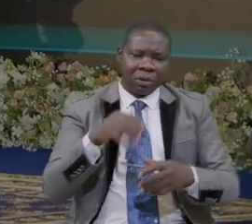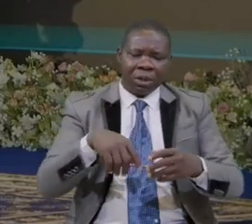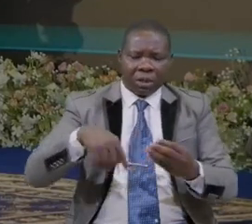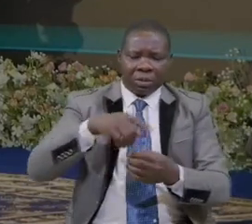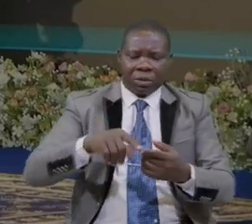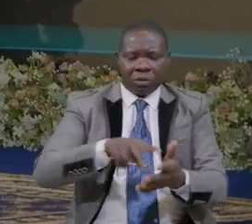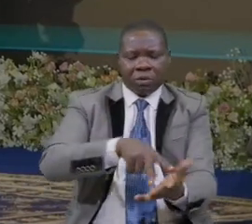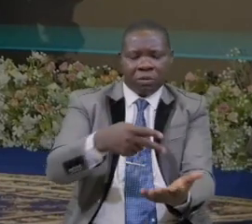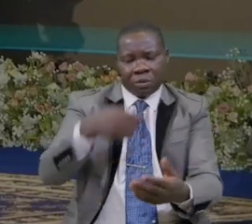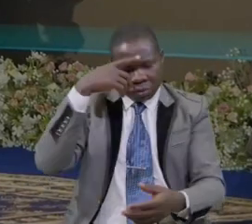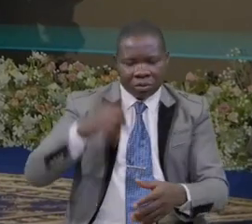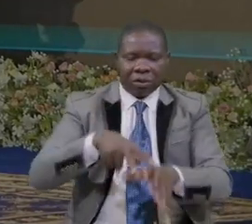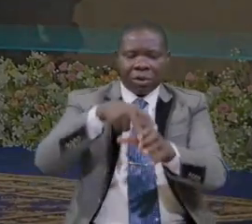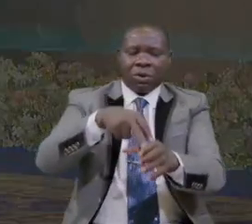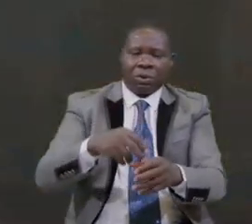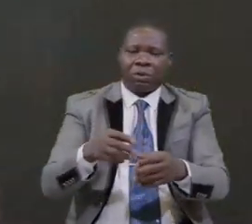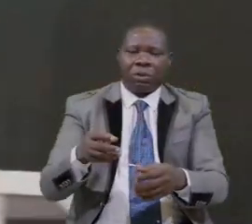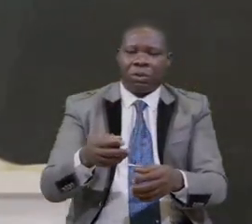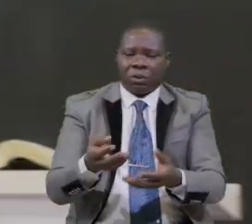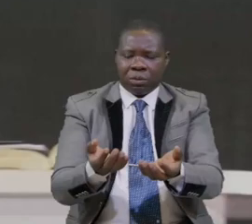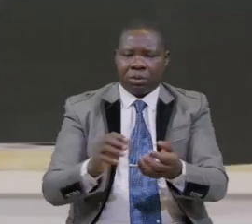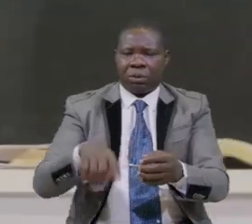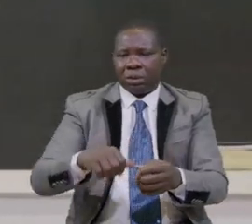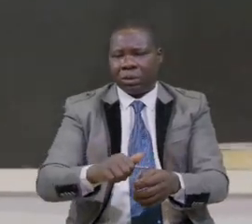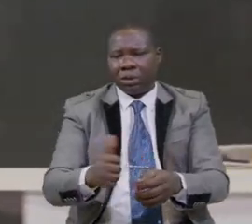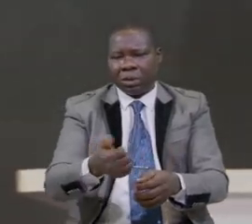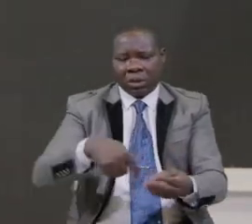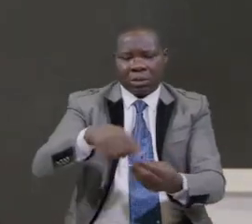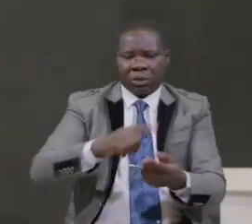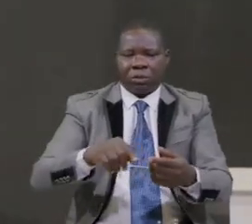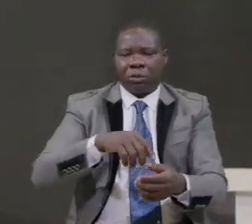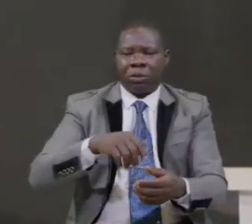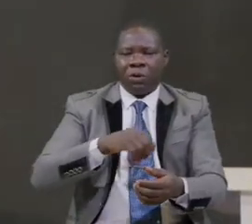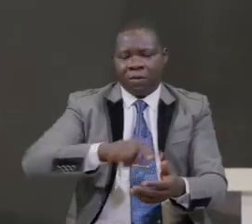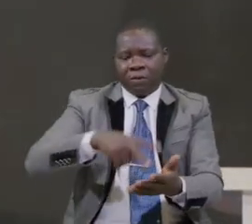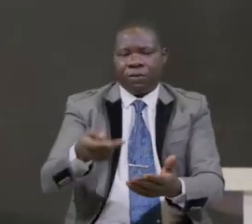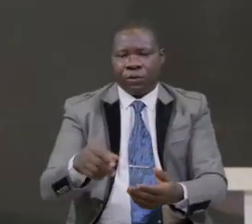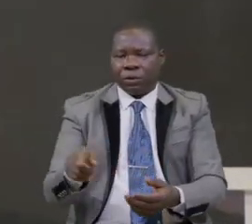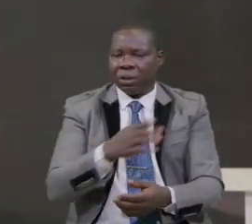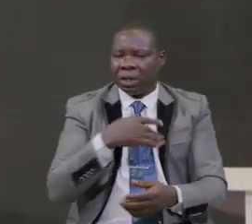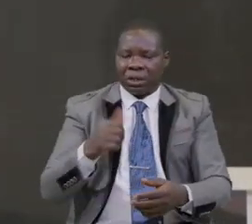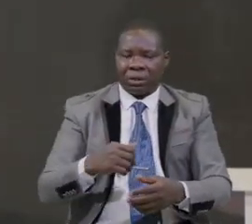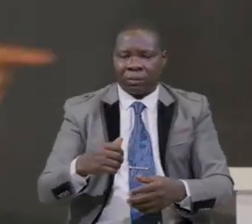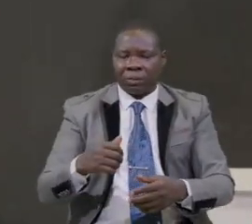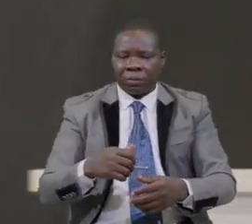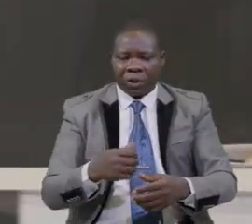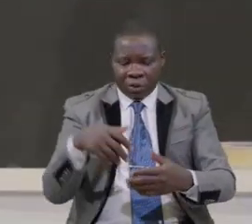le cheval voulait le faire tomber. Et son sergent est venu et a tout